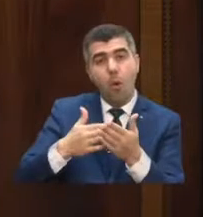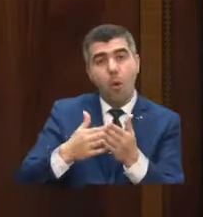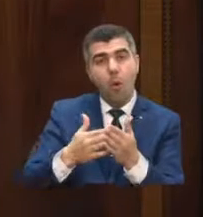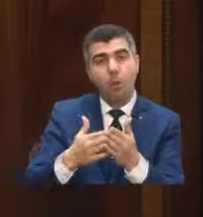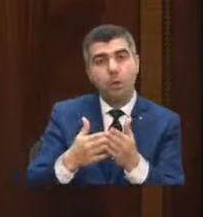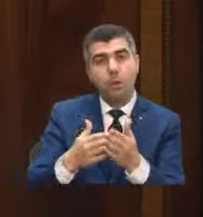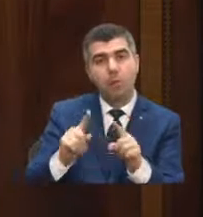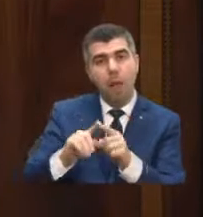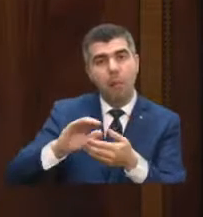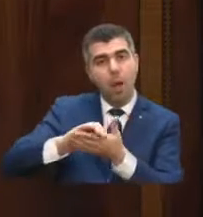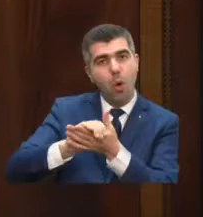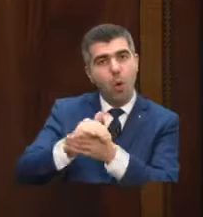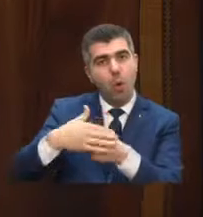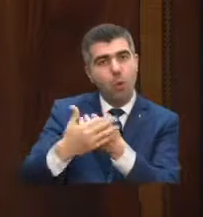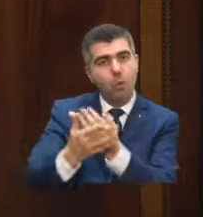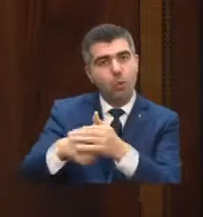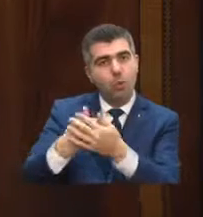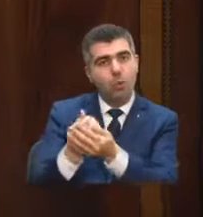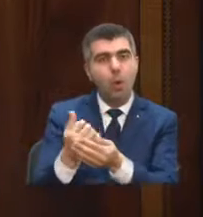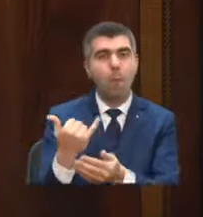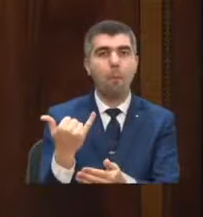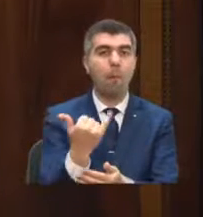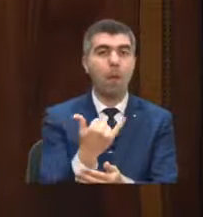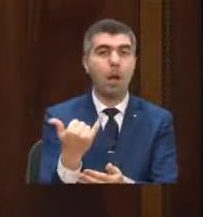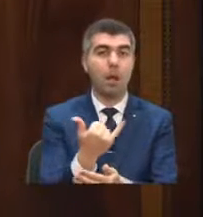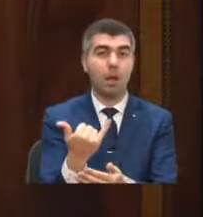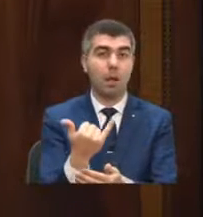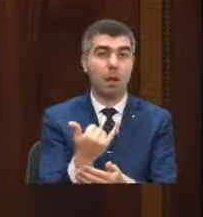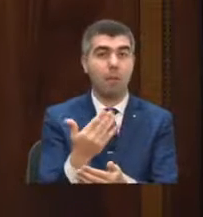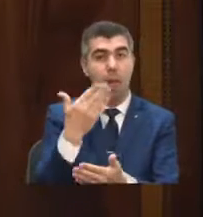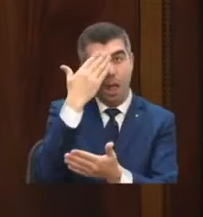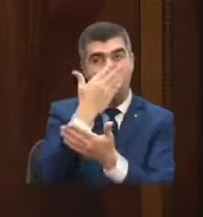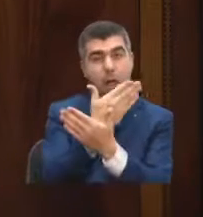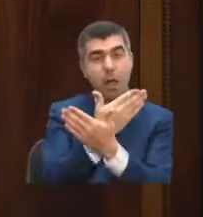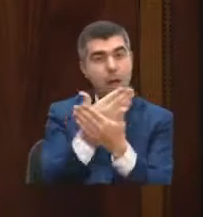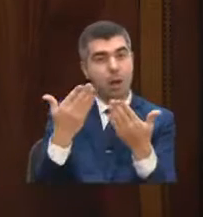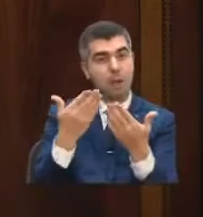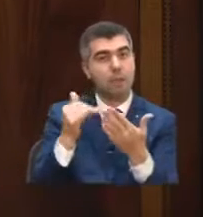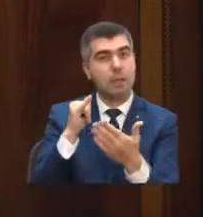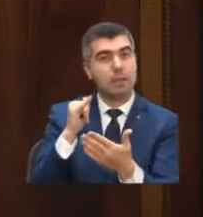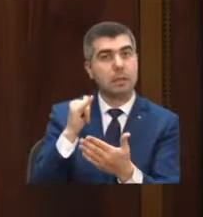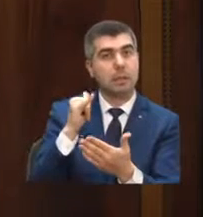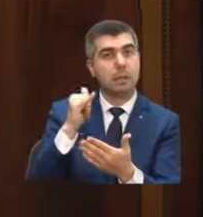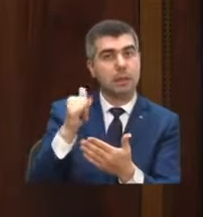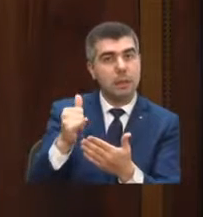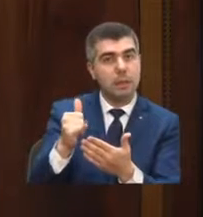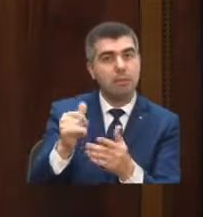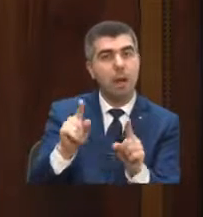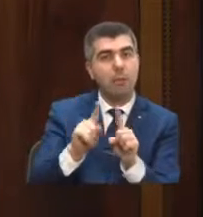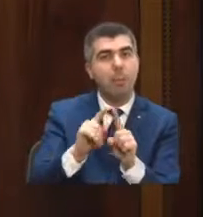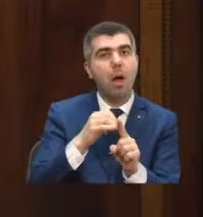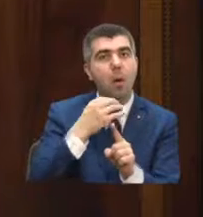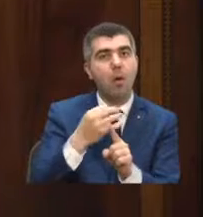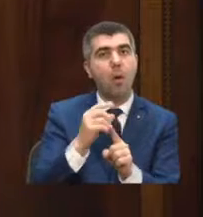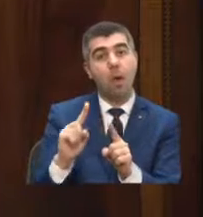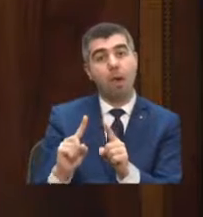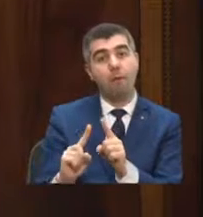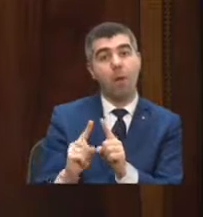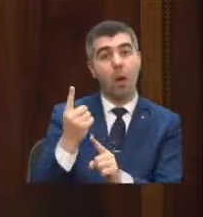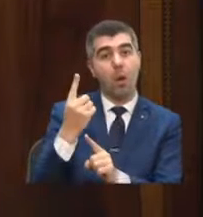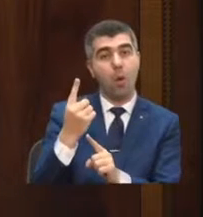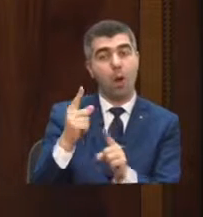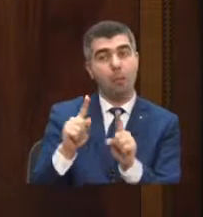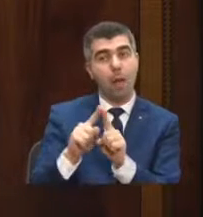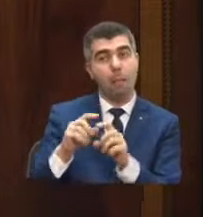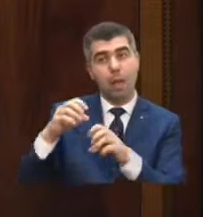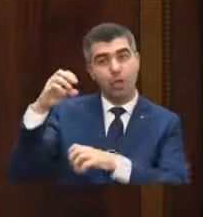وغسل الايدين بانتظام. هذه مساله اللي تيعرفوها المغاربه كثير، كنرددوها دائما وكنرددوها في اول موسم ديال الخريف